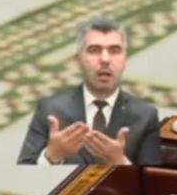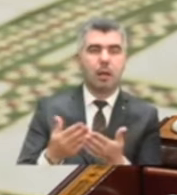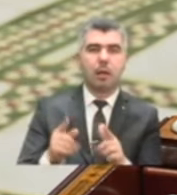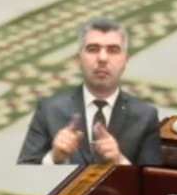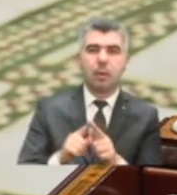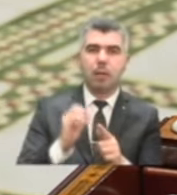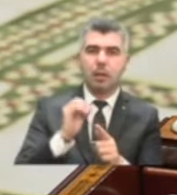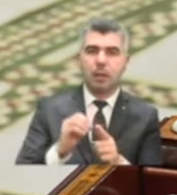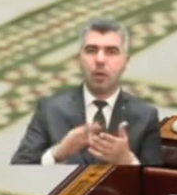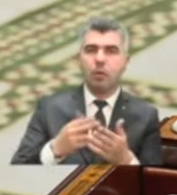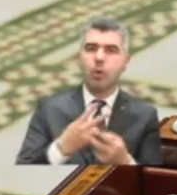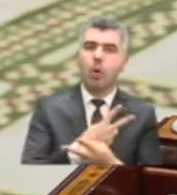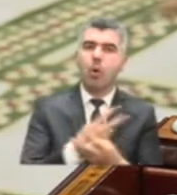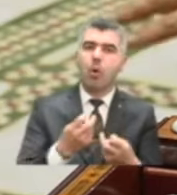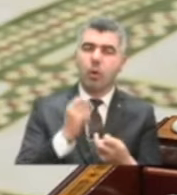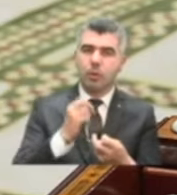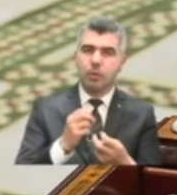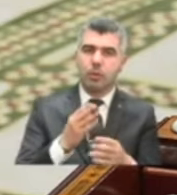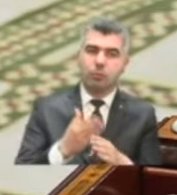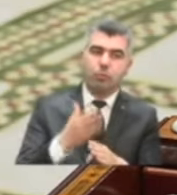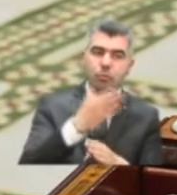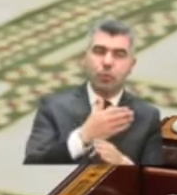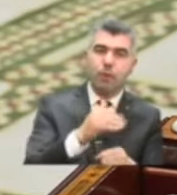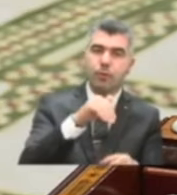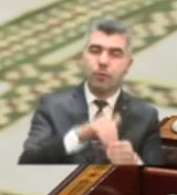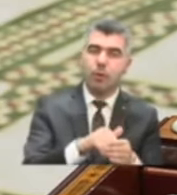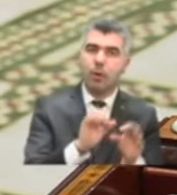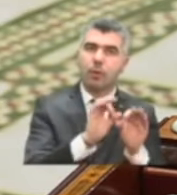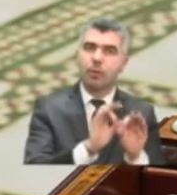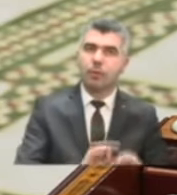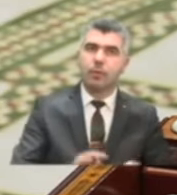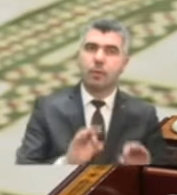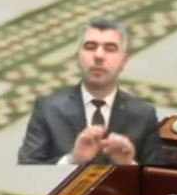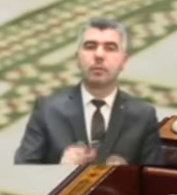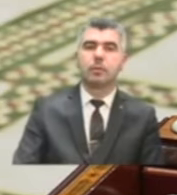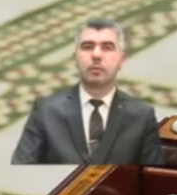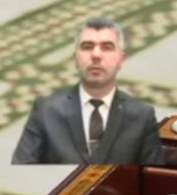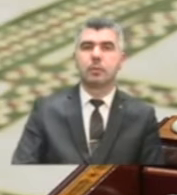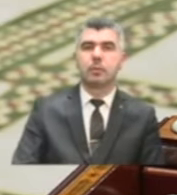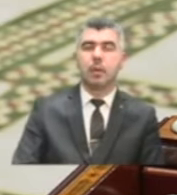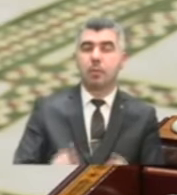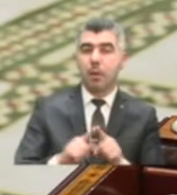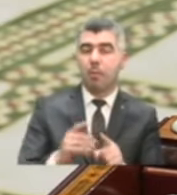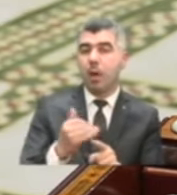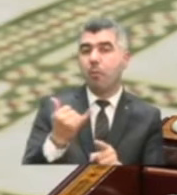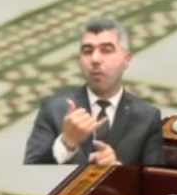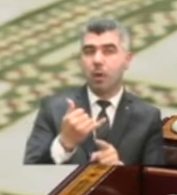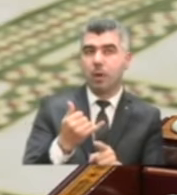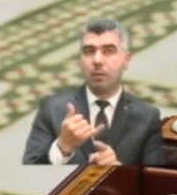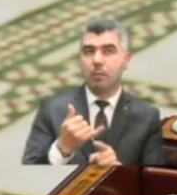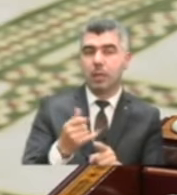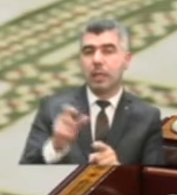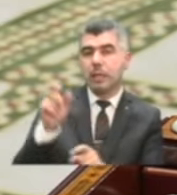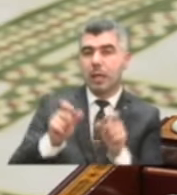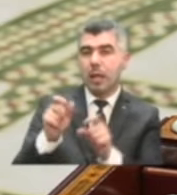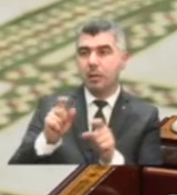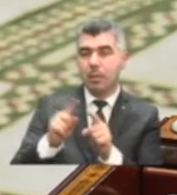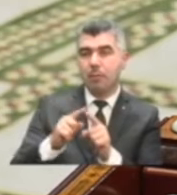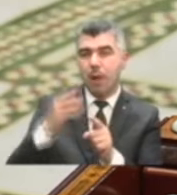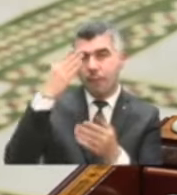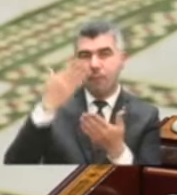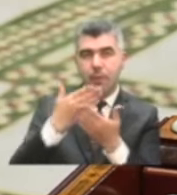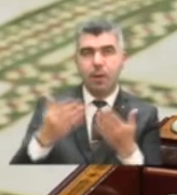معنا خلال العطلة ديالهم، ما تمشوش للخزينة. غير مهمة هذه القضية هذه أنه باش الناس ما يفهموش خطأ. النقطة